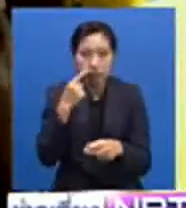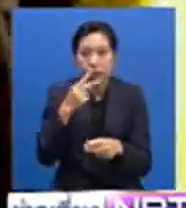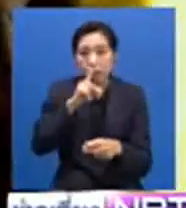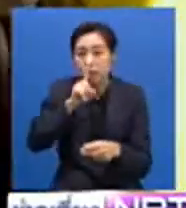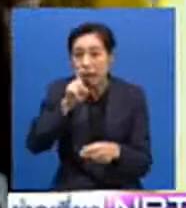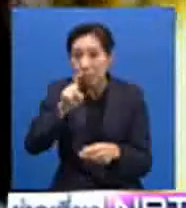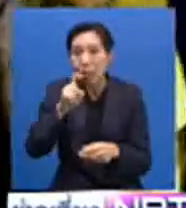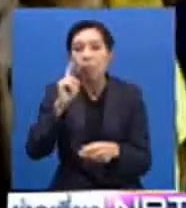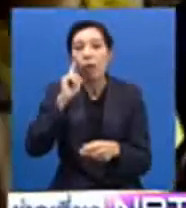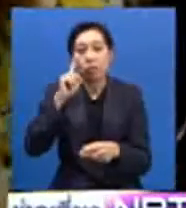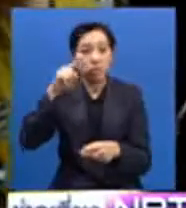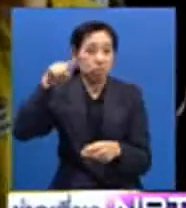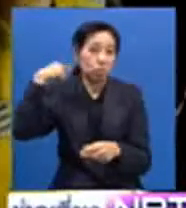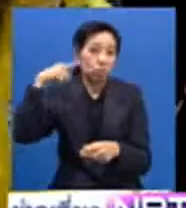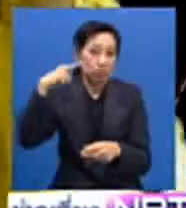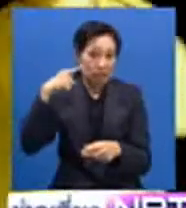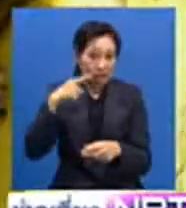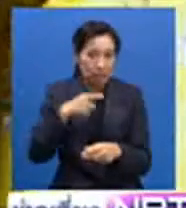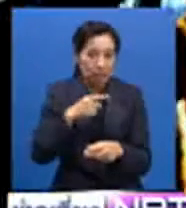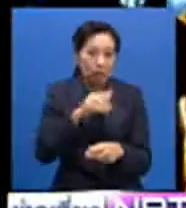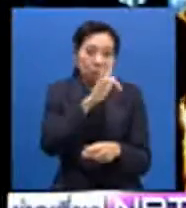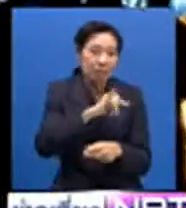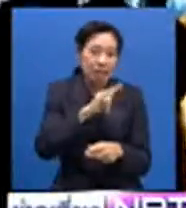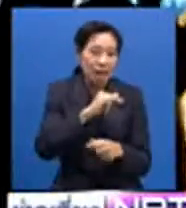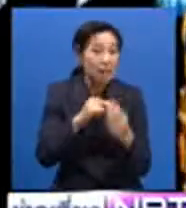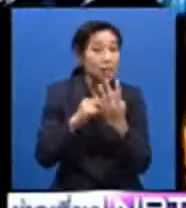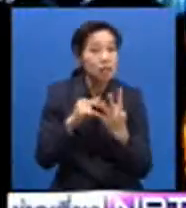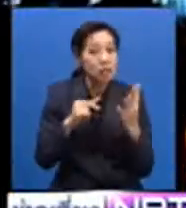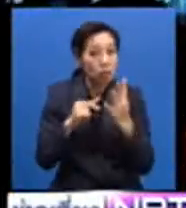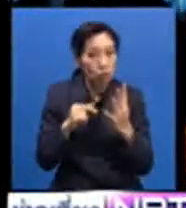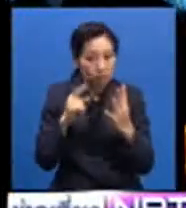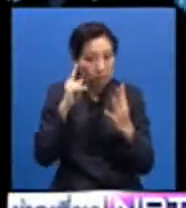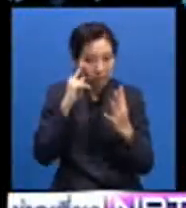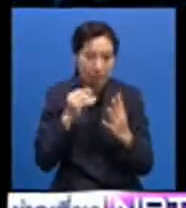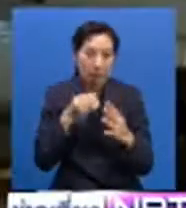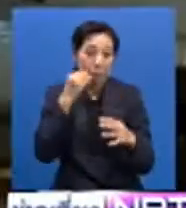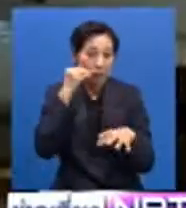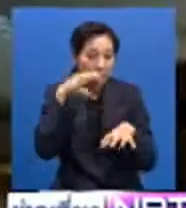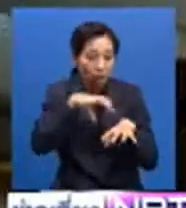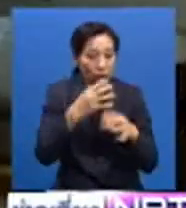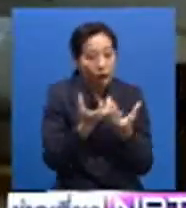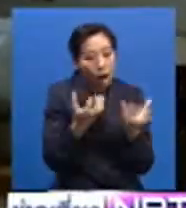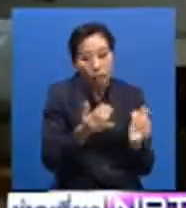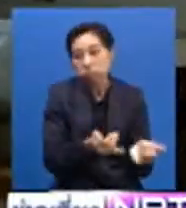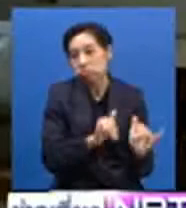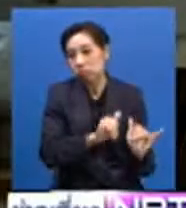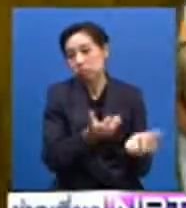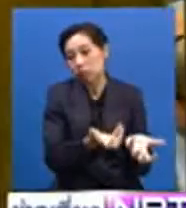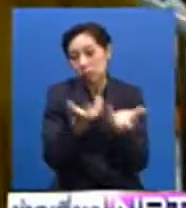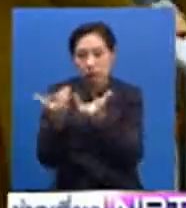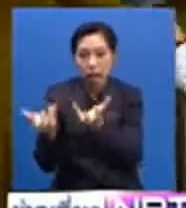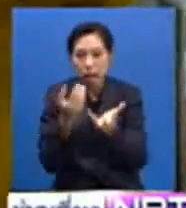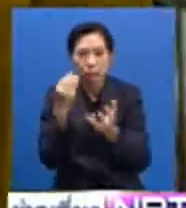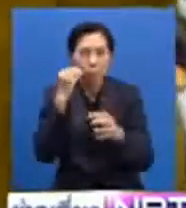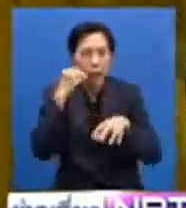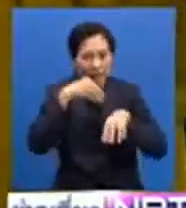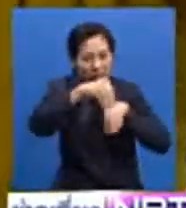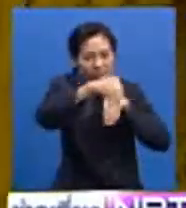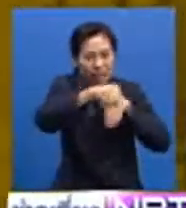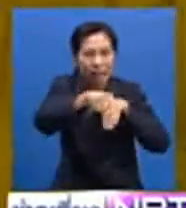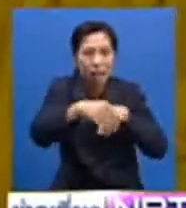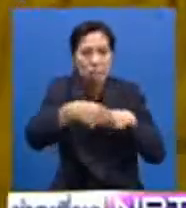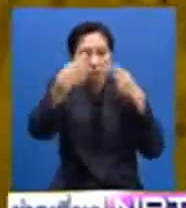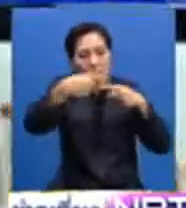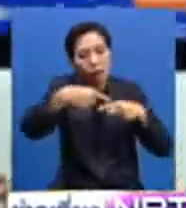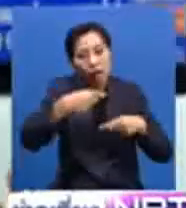ว่าก่อนเกิดเหตุนางกัญญารัตน์พร้อมกับญาติกำลังขนสิ่งของเพื่อย้ายบ้านเนื่องจากทะเลาะกับเพื่อนบ้านมานานขนาดขนของ